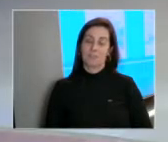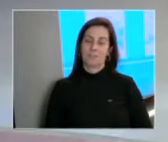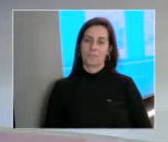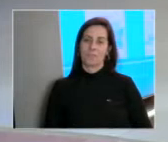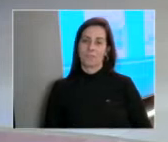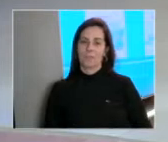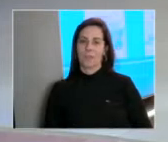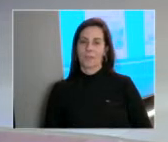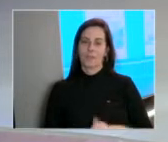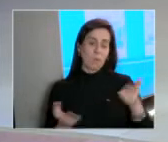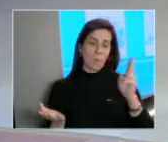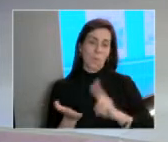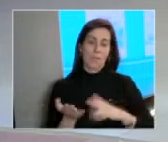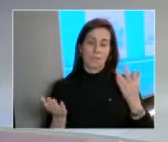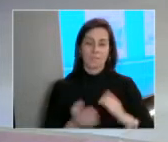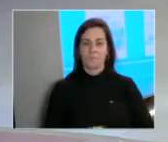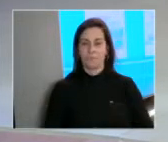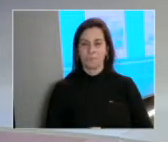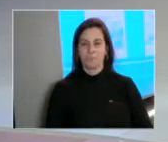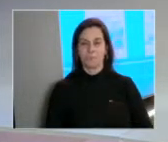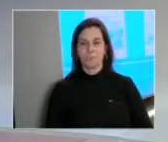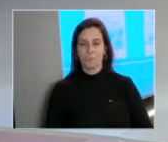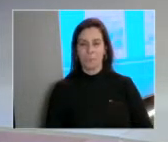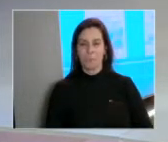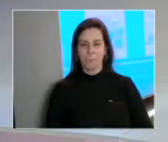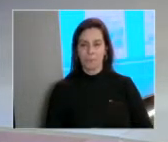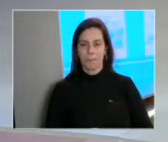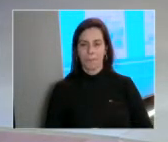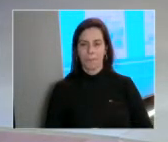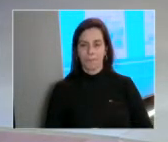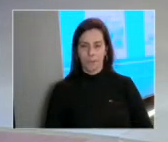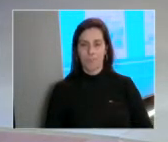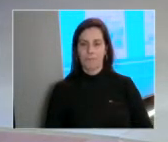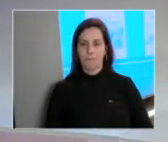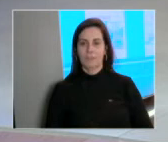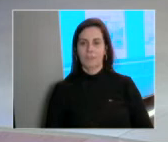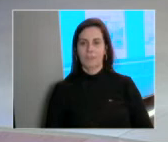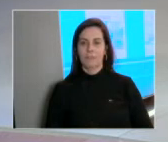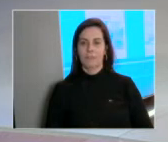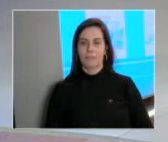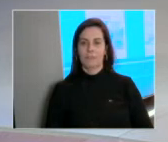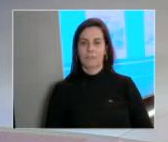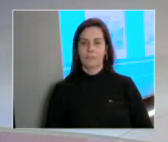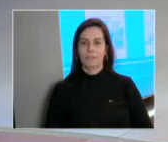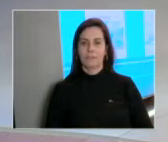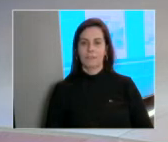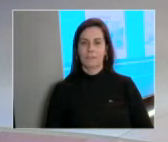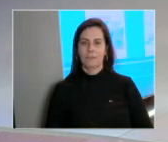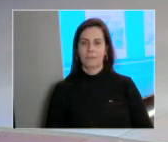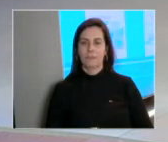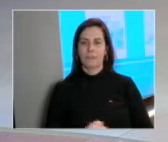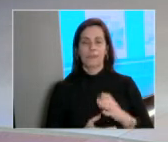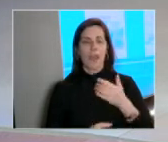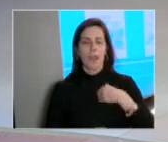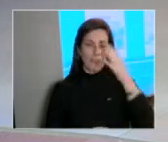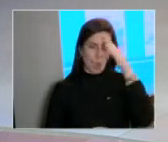כן, הצדק בצד שלי, והנה עזרתי לכם פה בעוד משהו. טוב, בואו נמשיך עם ציוד של נועה בן ארי. אני